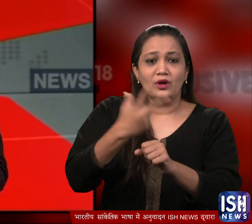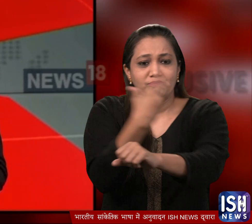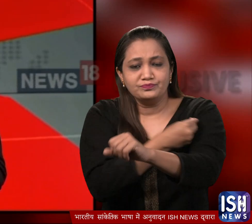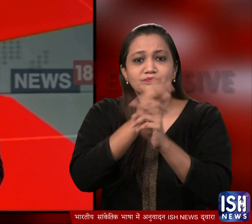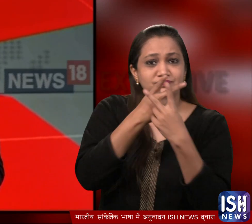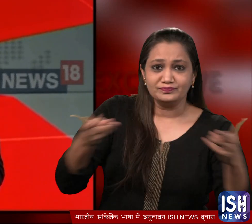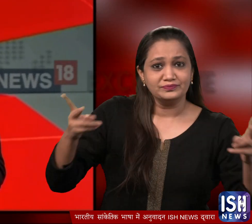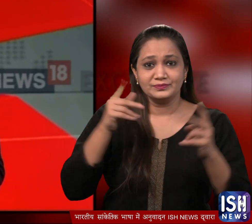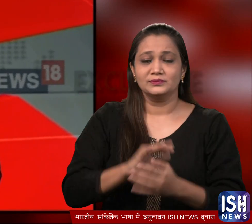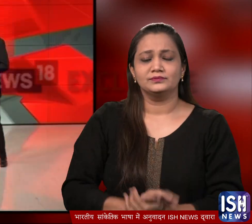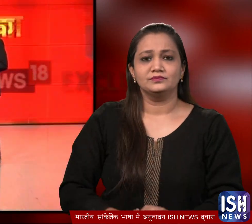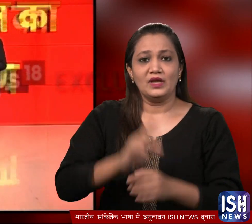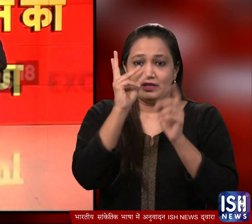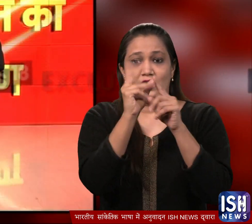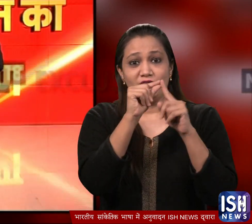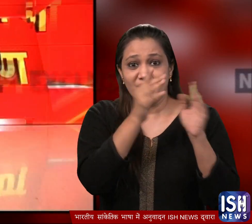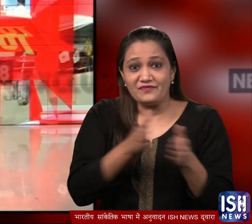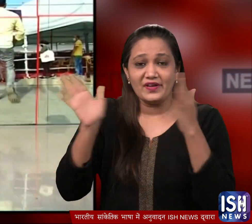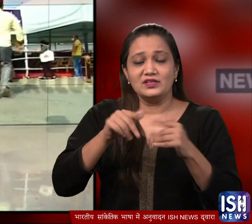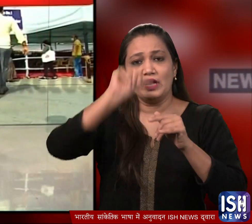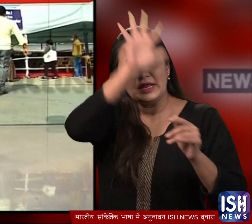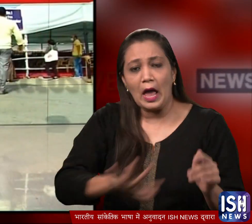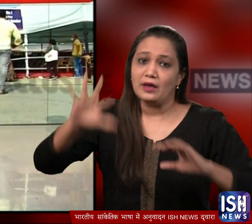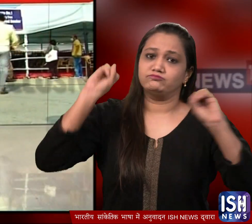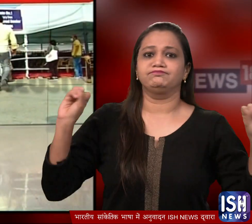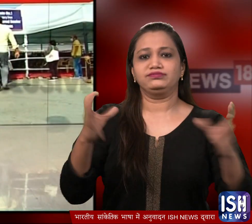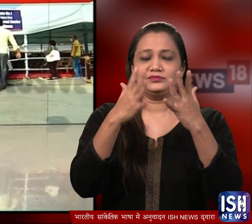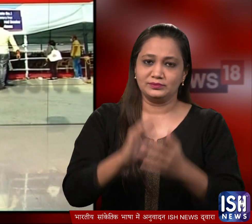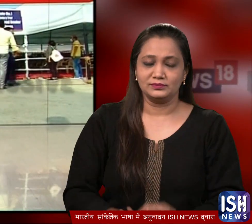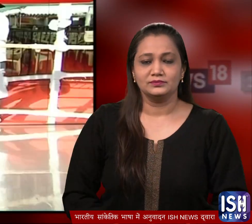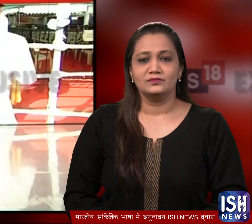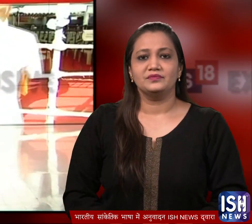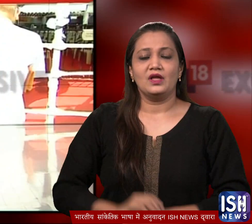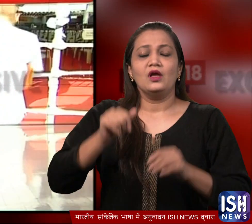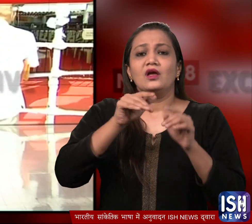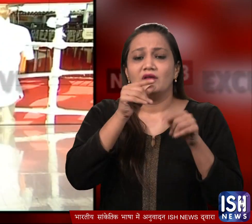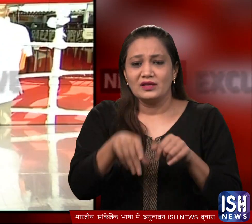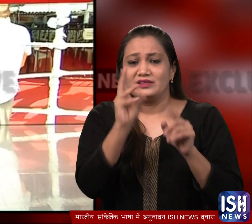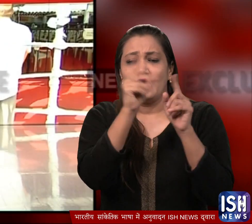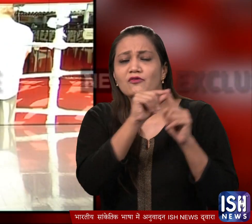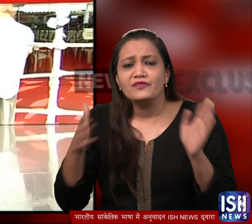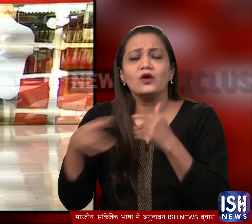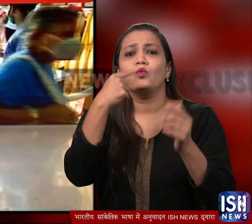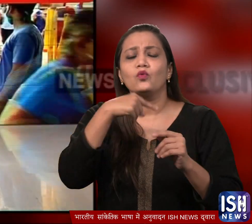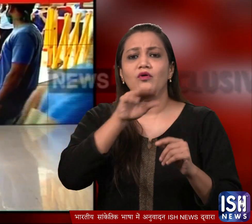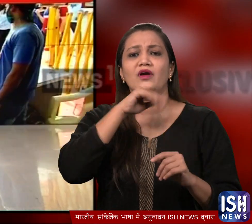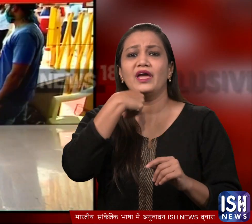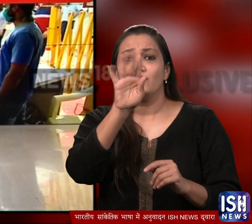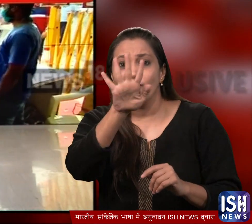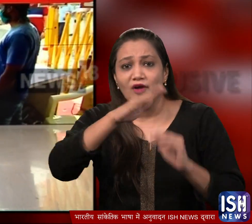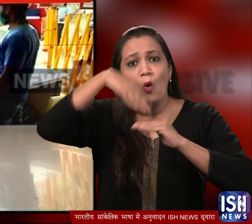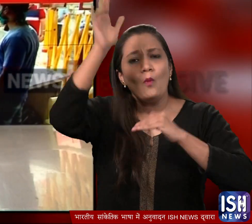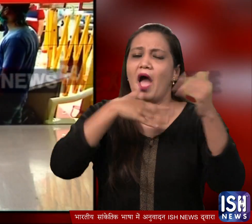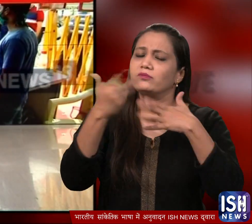रहे टीका अभियान के तीसरा चरण पूरे देश में शुरू हो गया। तीसरे चरण के तहत 45 या उससे ज्यादा उम्र के सभी लोगों को